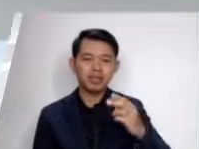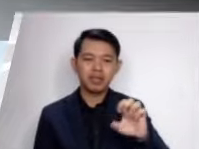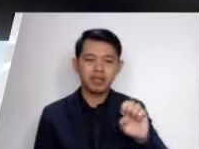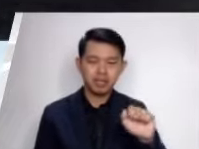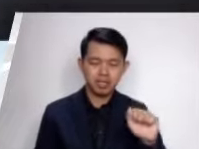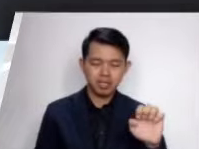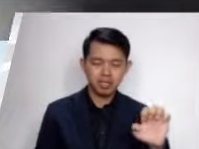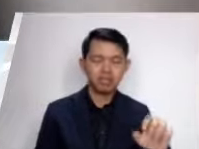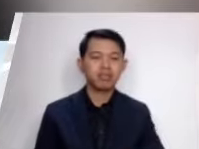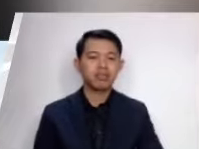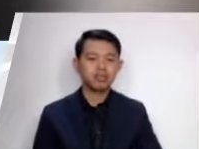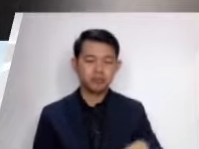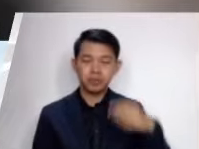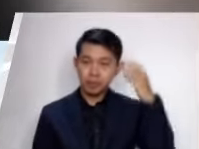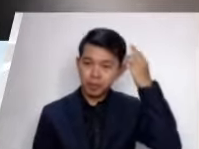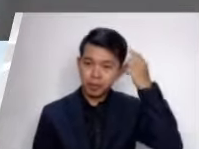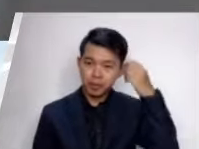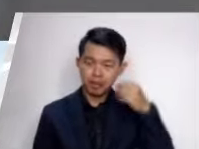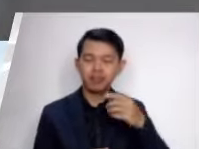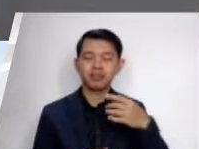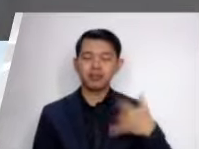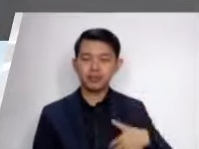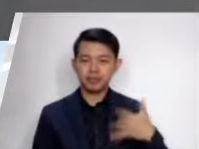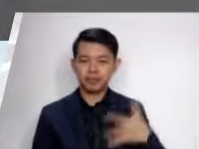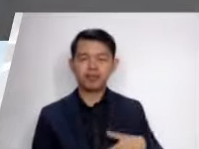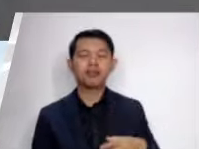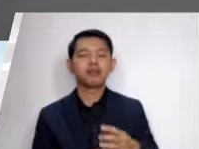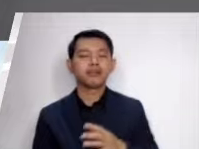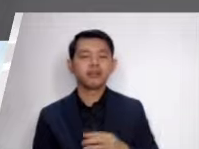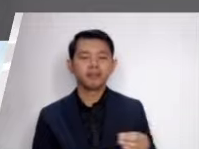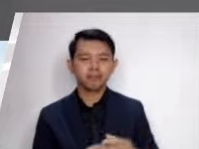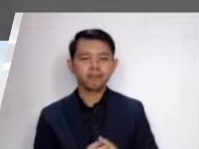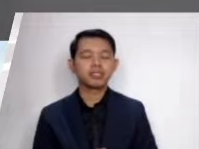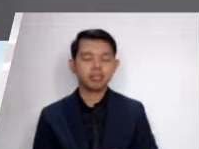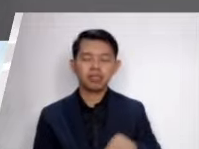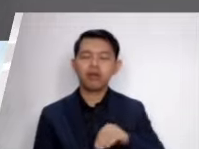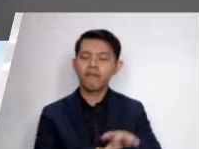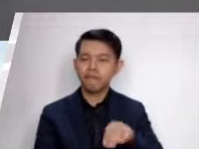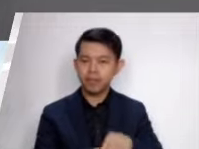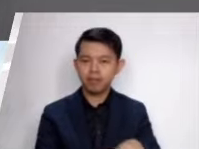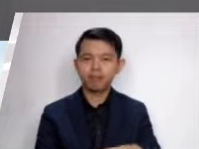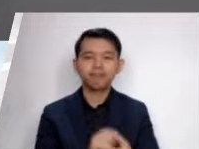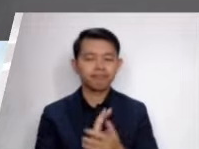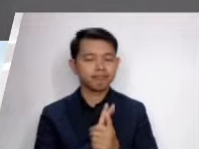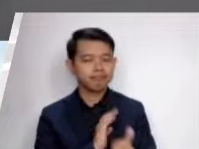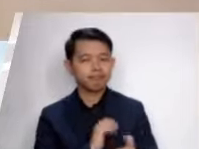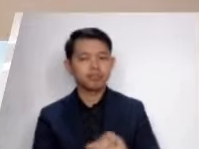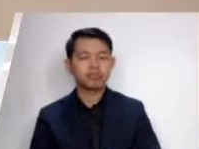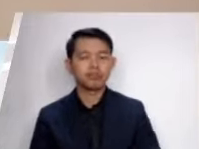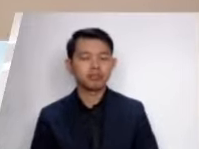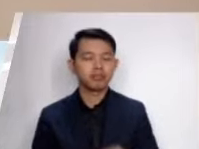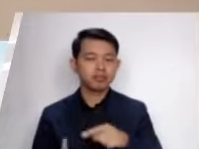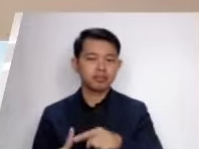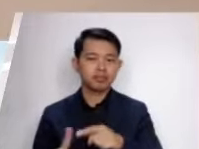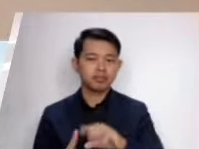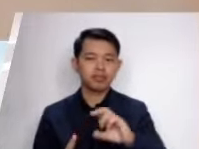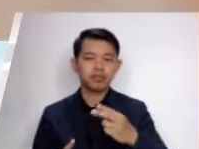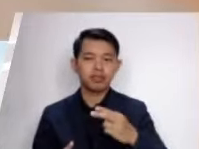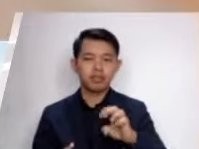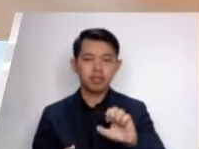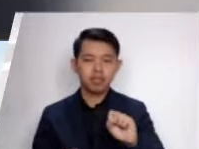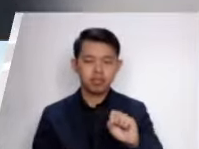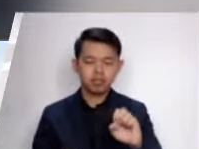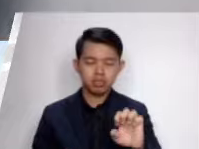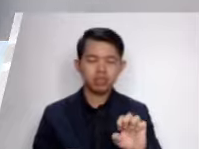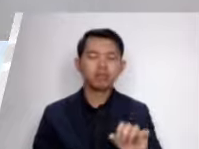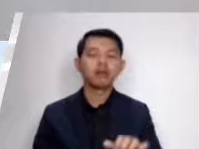styling, it's giving ang fashion expertise ni Heart. Kaya naman glowing si Chessie suot ang kanyang fringe gown. Nakaramdam man ng